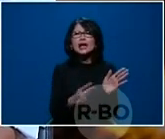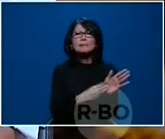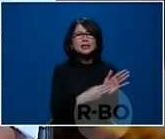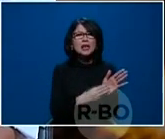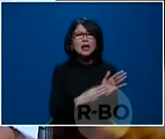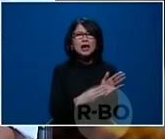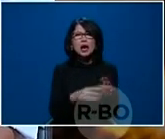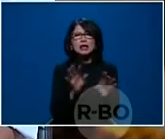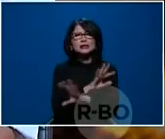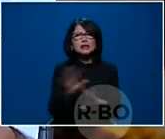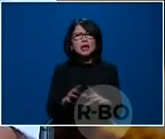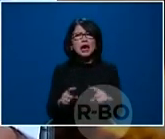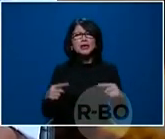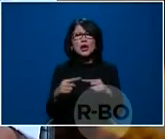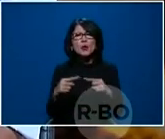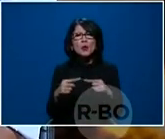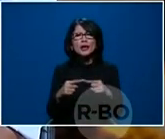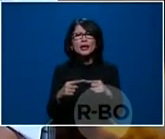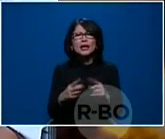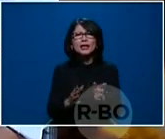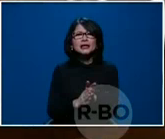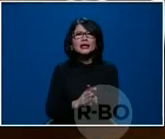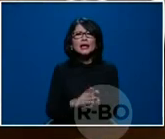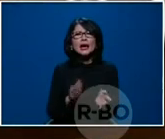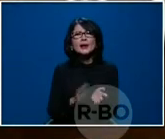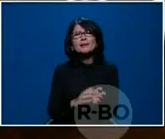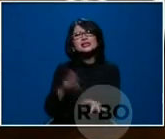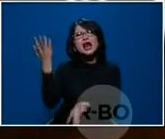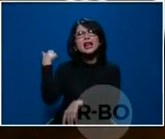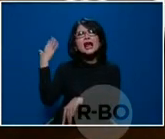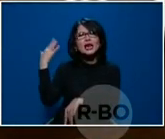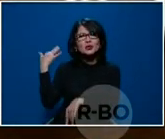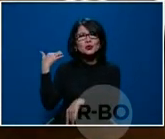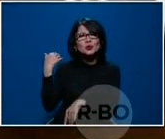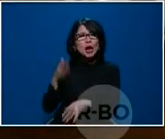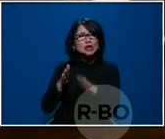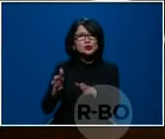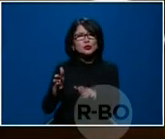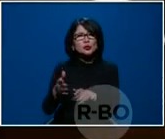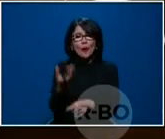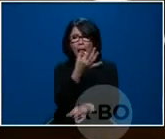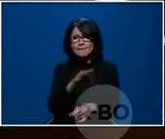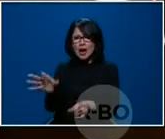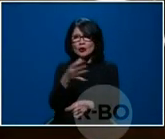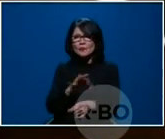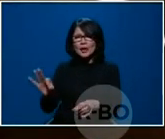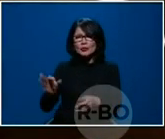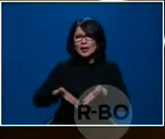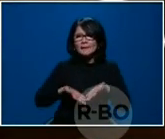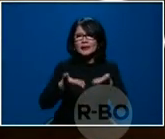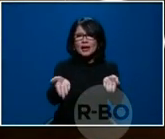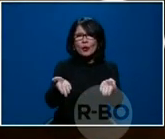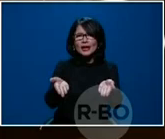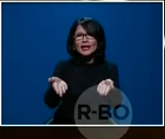kaitan dengan persoalan masa lalu di kota ini justru kebaruan yang kami tawarkan adalah kebaruan yang sanggup